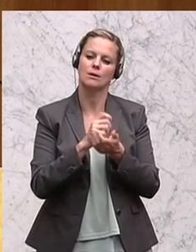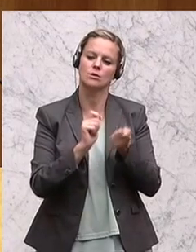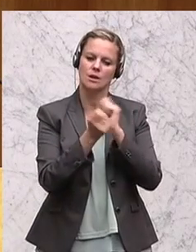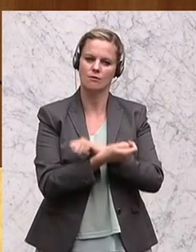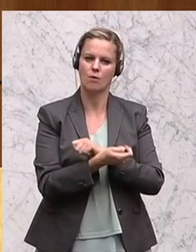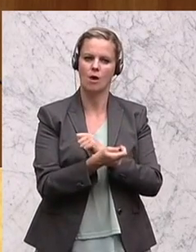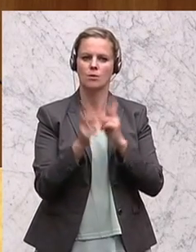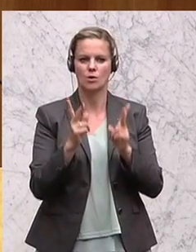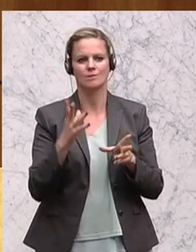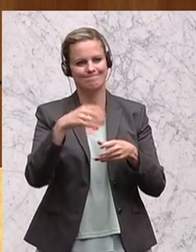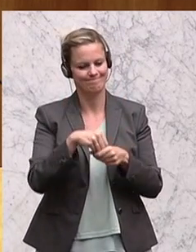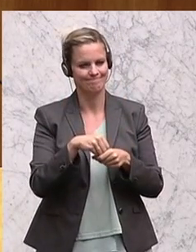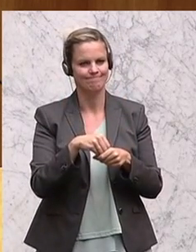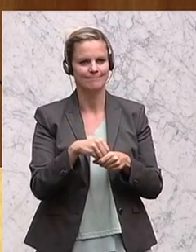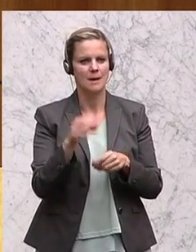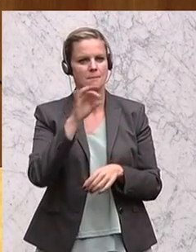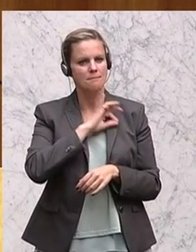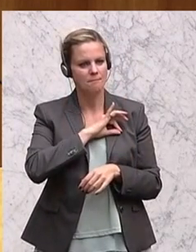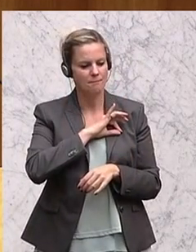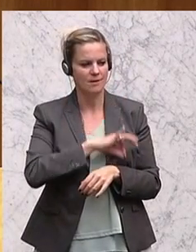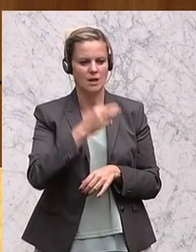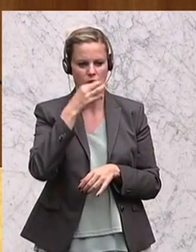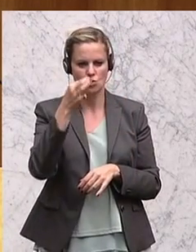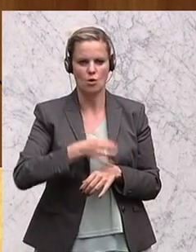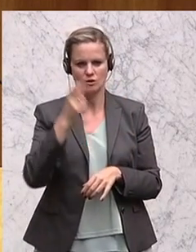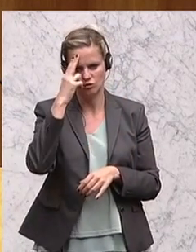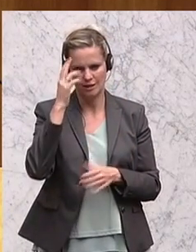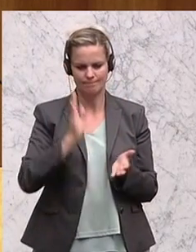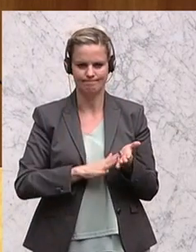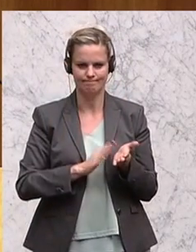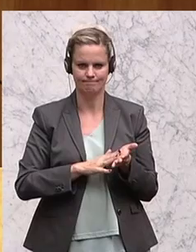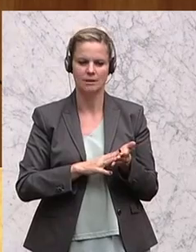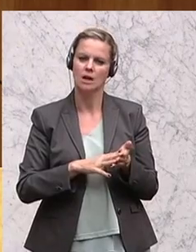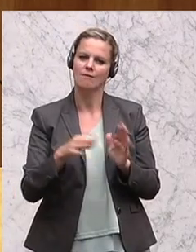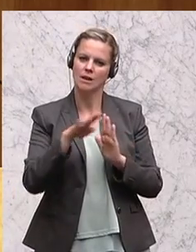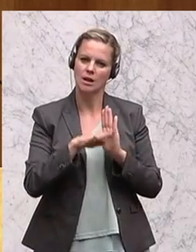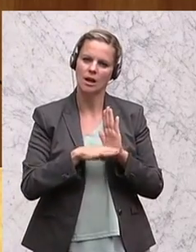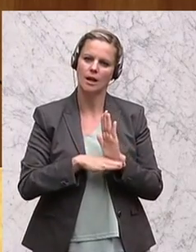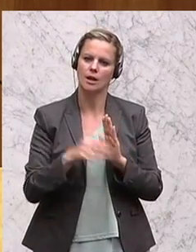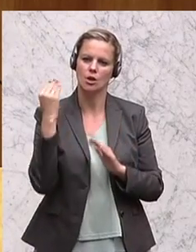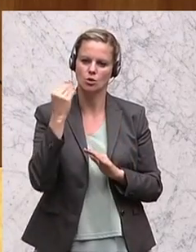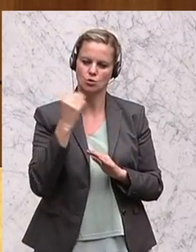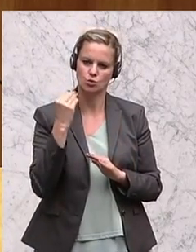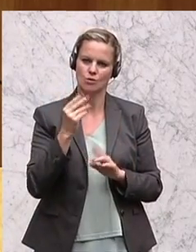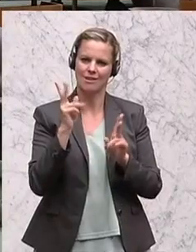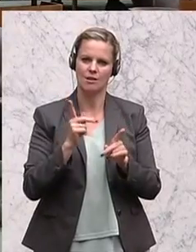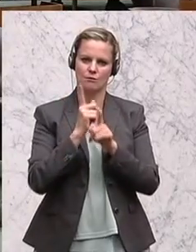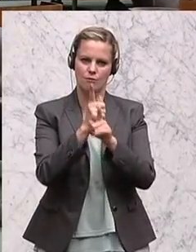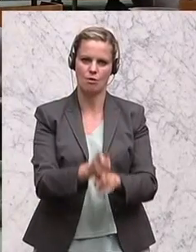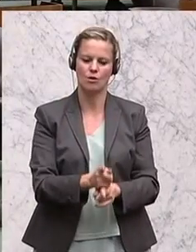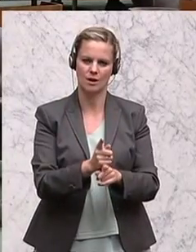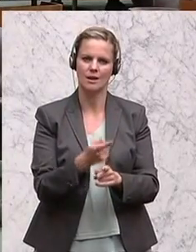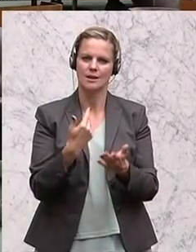gewesen einzuführen, eine entsprechende Pflicht, Deutschkenntnisse nachzuweisen, um im Regelschulunterricht erfolgen zu können, wo man